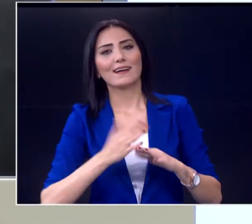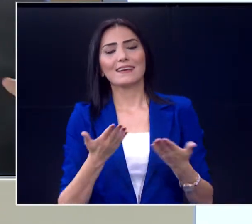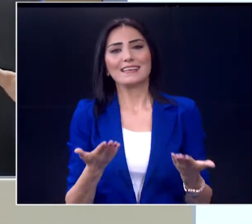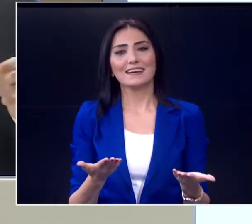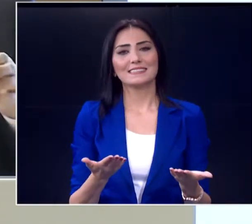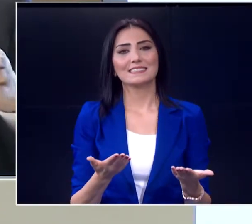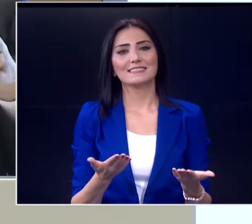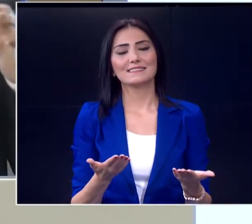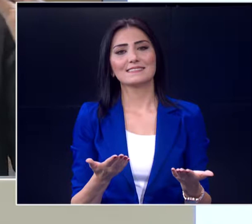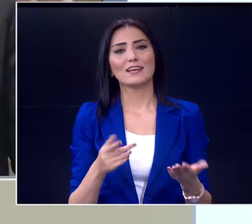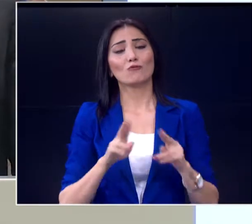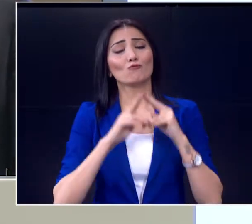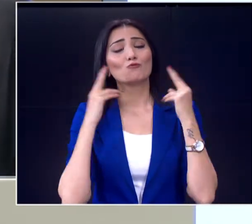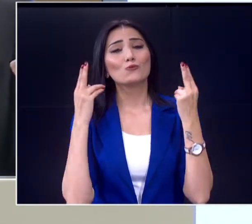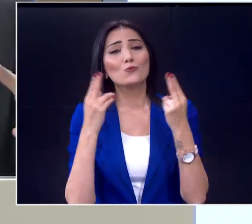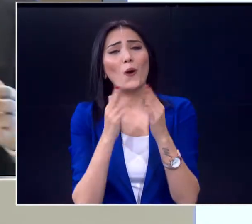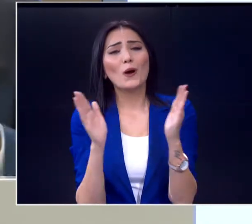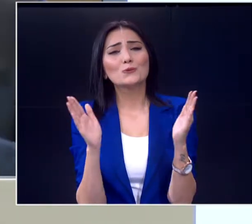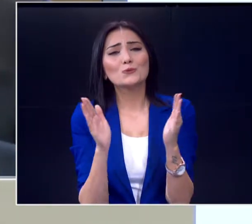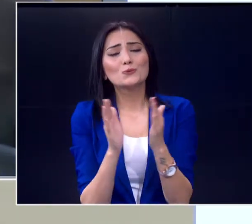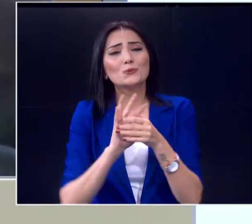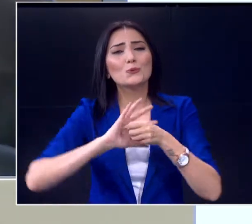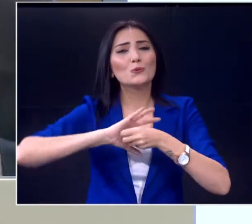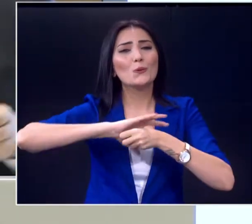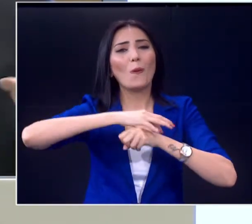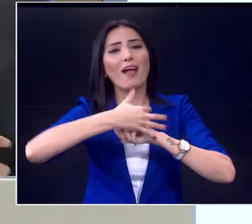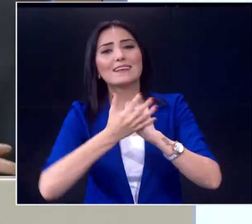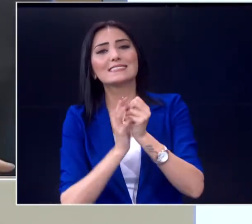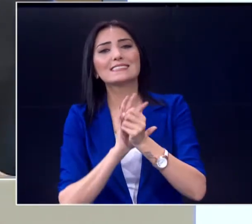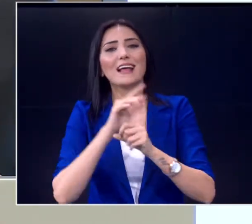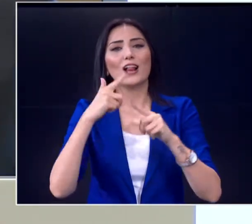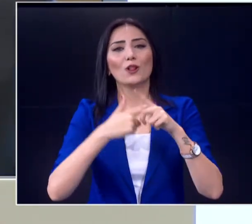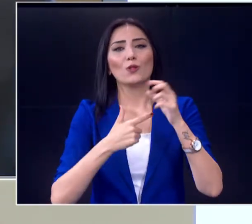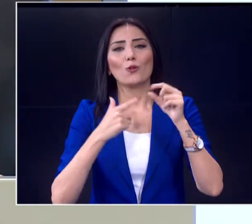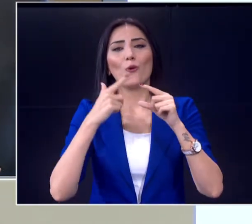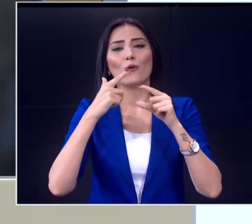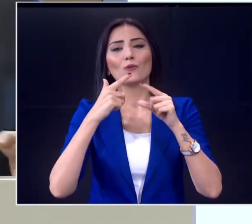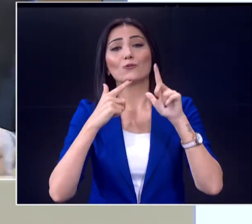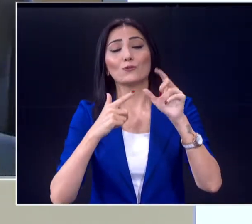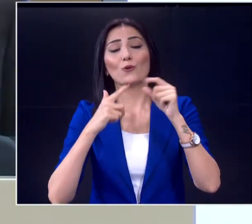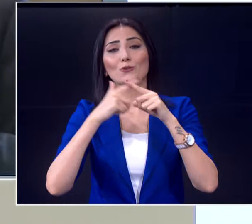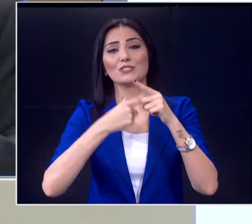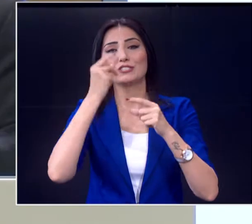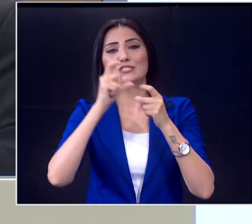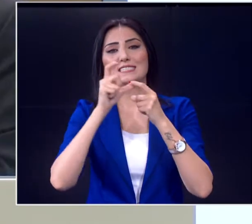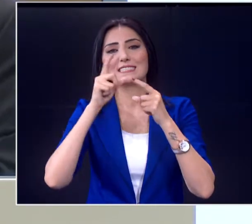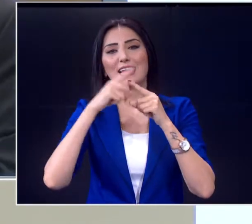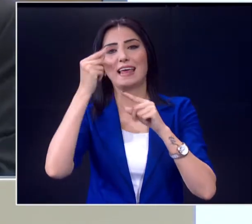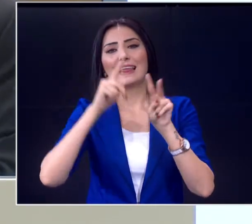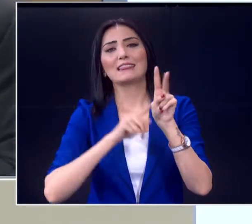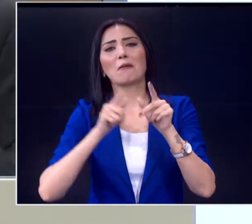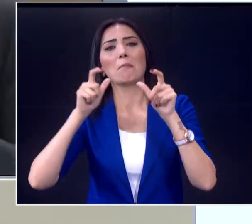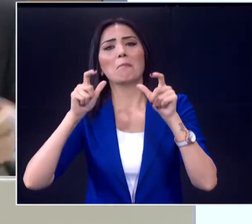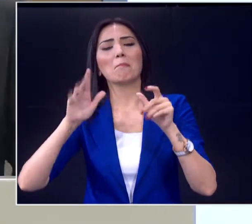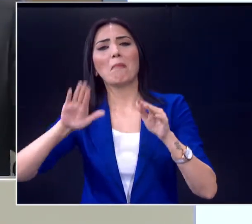Yani artık dünya küçüldü. Küresel köy anne. Lojistik başka yerde. Efendim satıcı